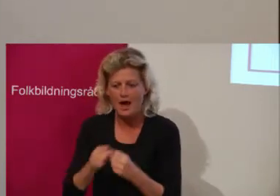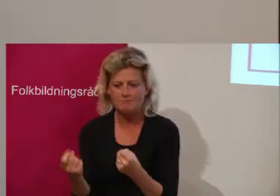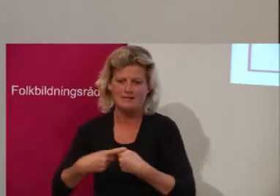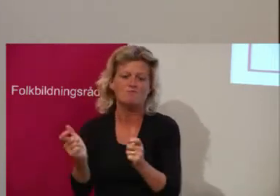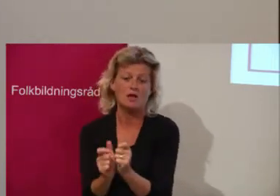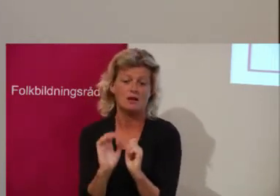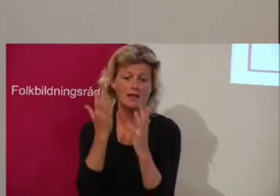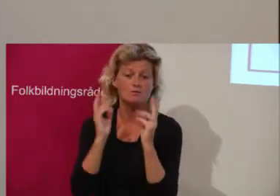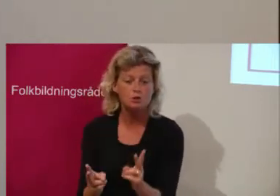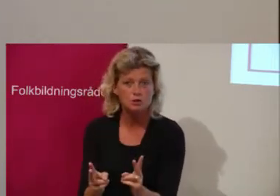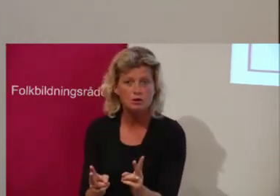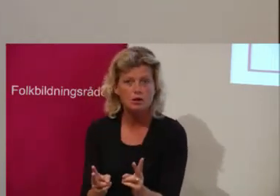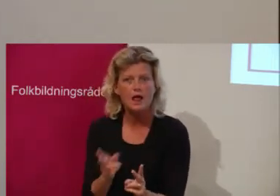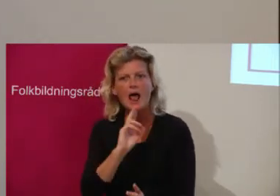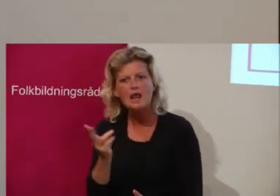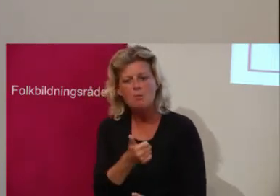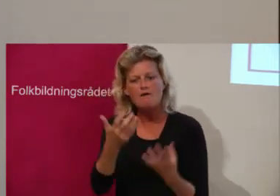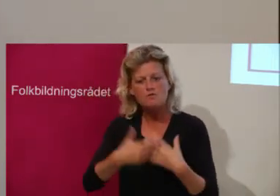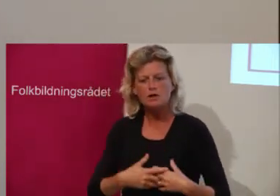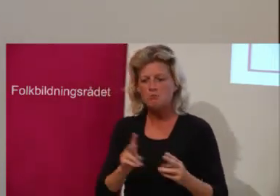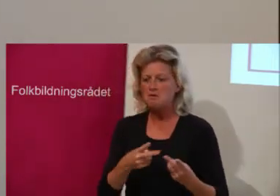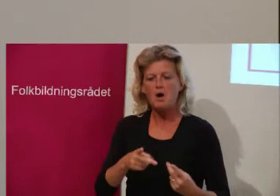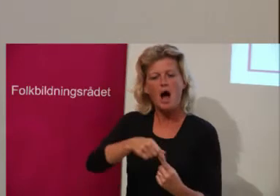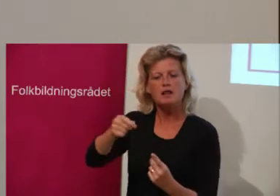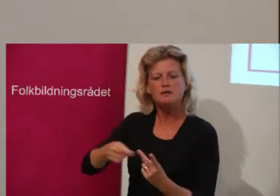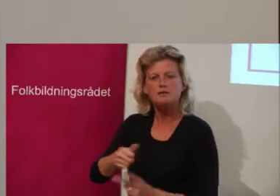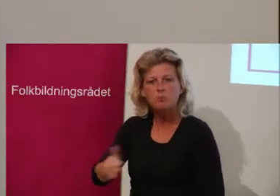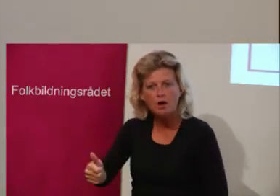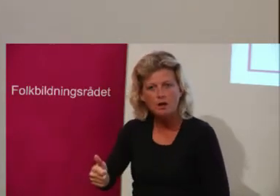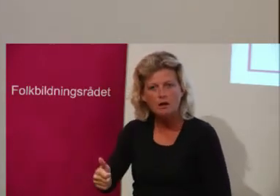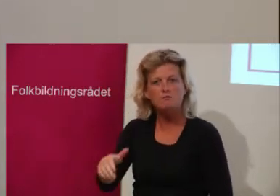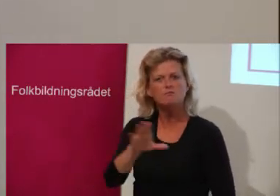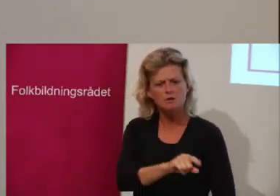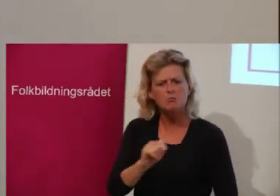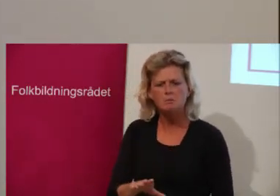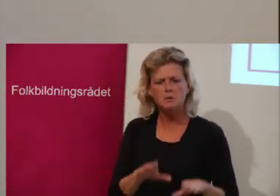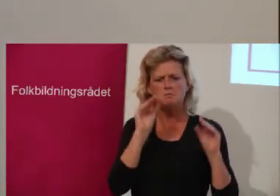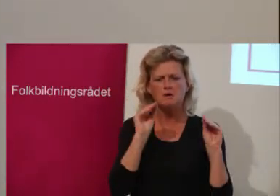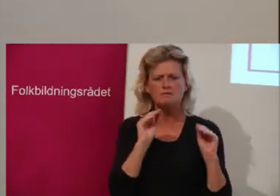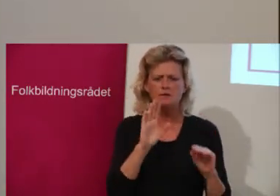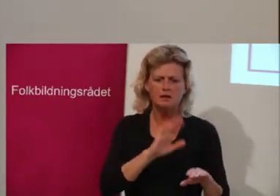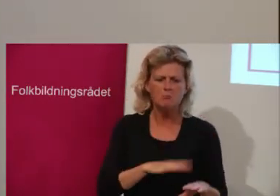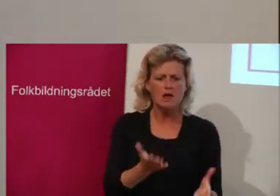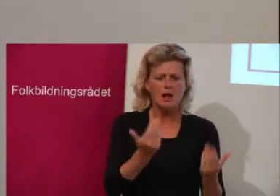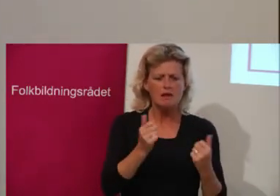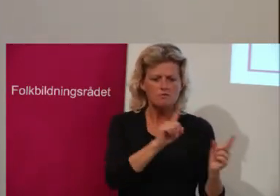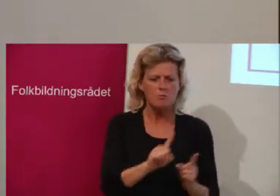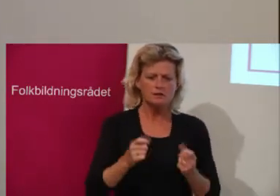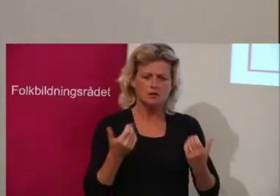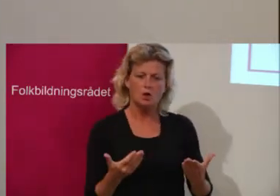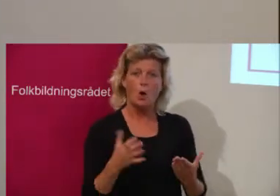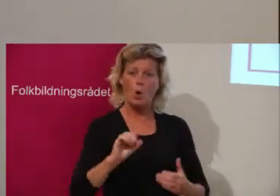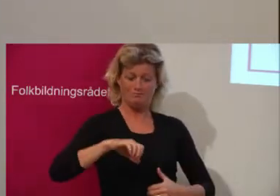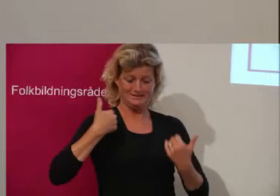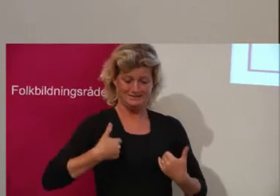föreningsvärlden, eller om det är så att det här är ett alternativ. För så låter det ju lite som ibland att det är lättare för människor idag, om man är